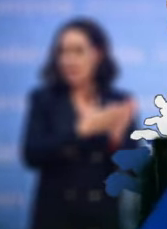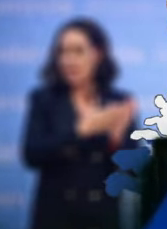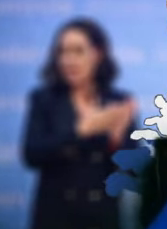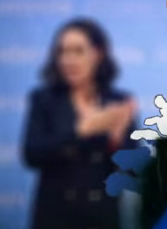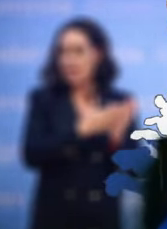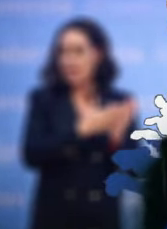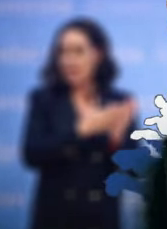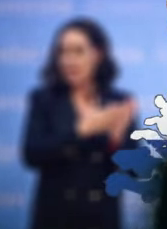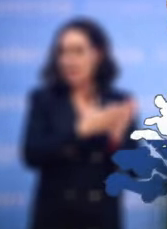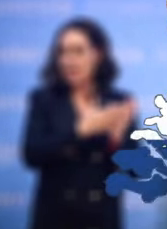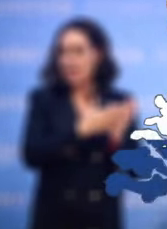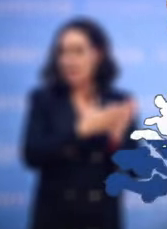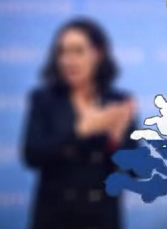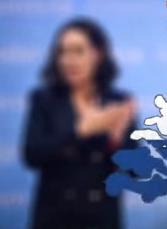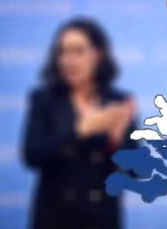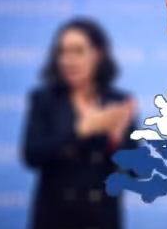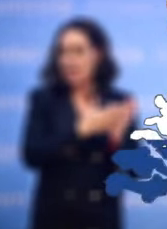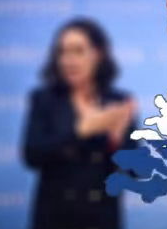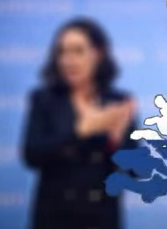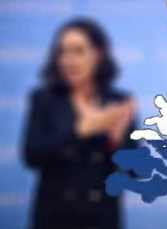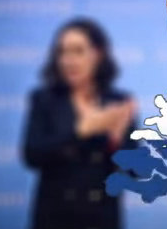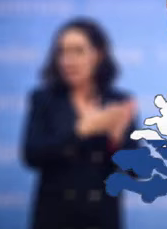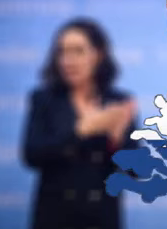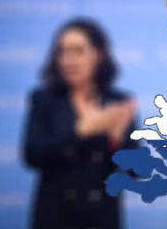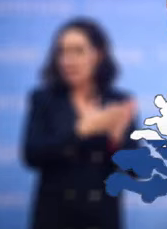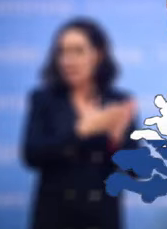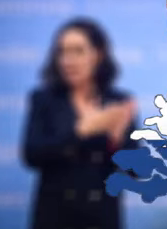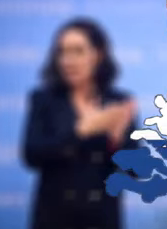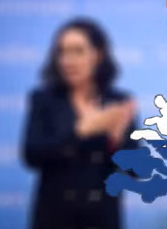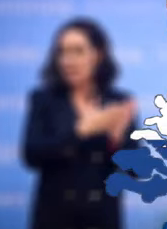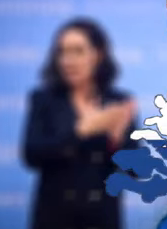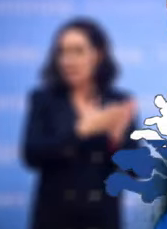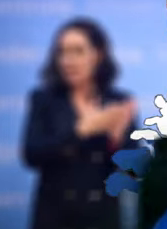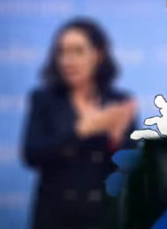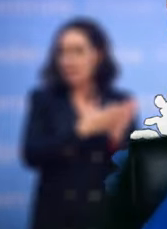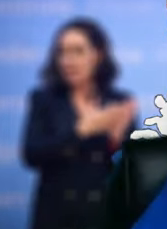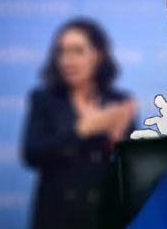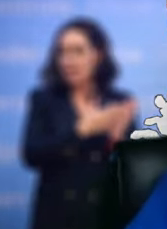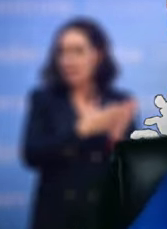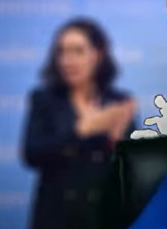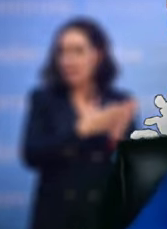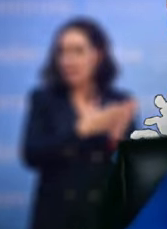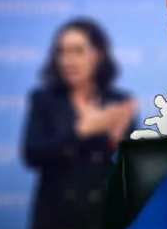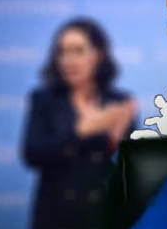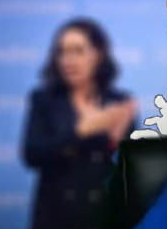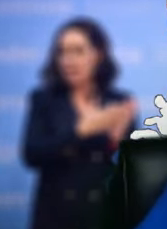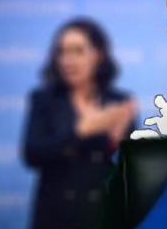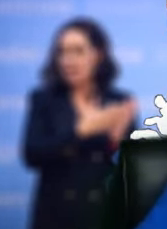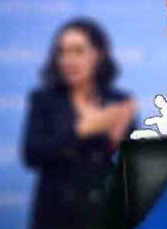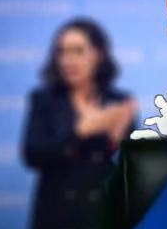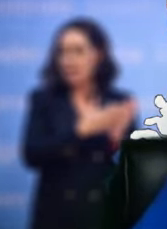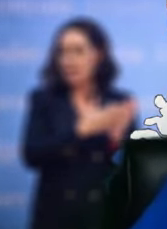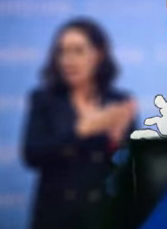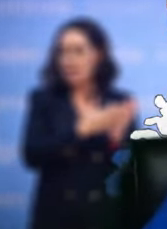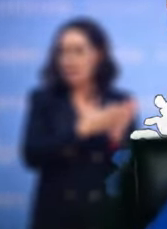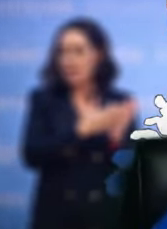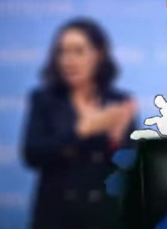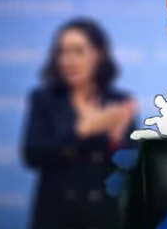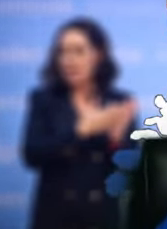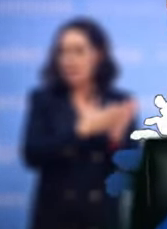zeg maar. Voor de raam contact houden. Ja, dat noemen we denk ik weer aan maart 2020, want dat was ook